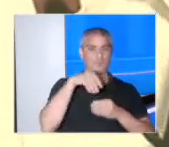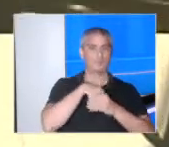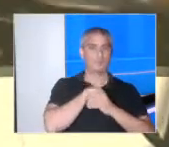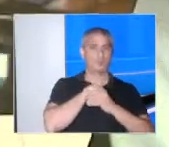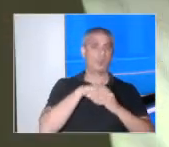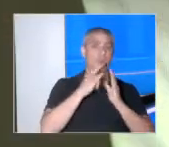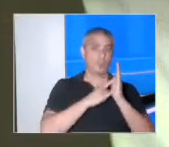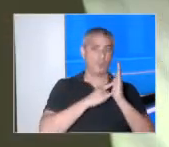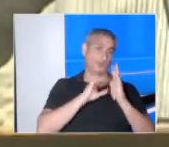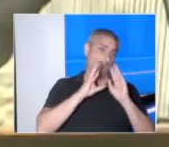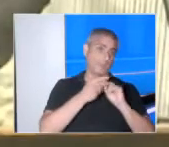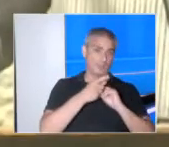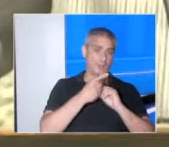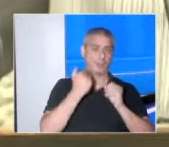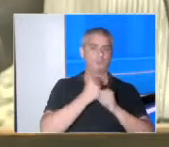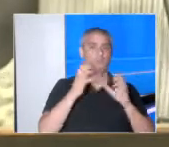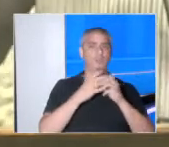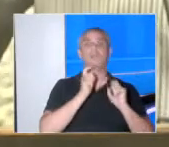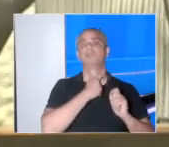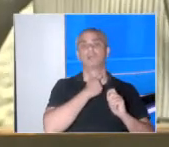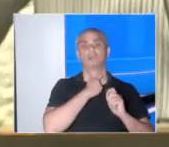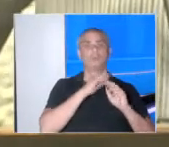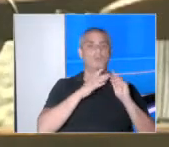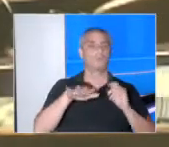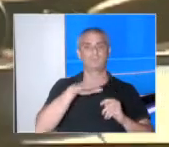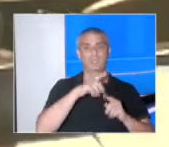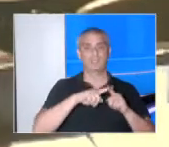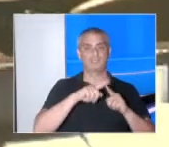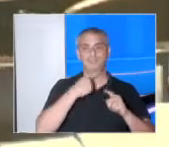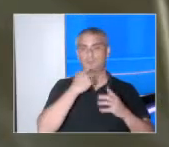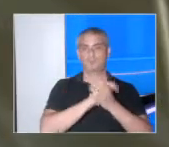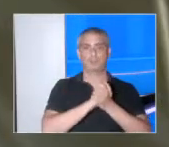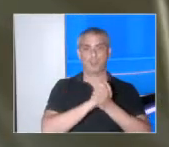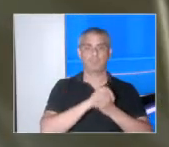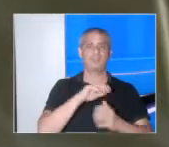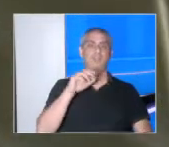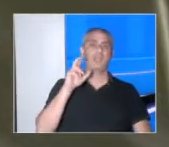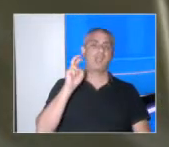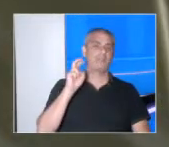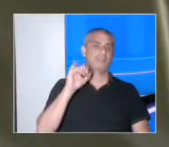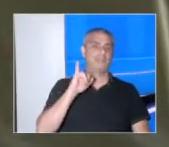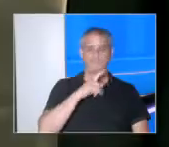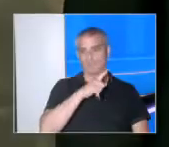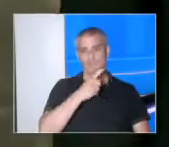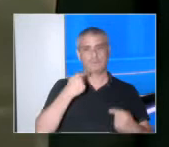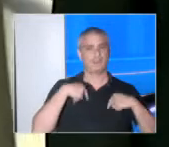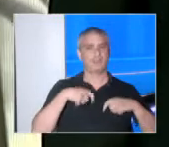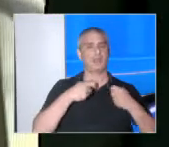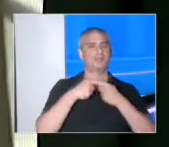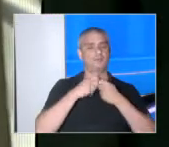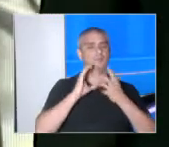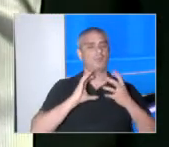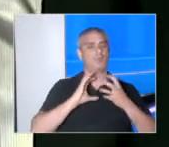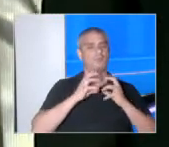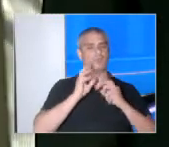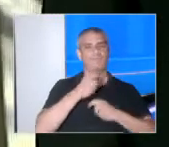חוק ההסדרים ובכלל. אנחנו היום כינוס חירום במועצה האזורית גזע, אנחנו אומרים שלום לעמית איפרח, מזכ"ל תנועת המושבים ויושב ראש התאחדות חקלאי ישראל,